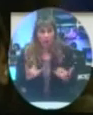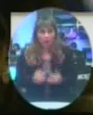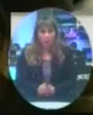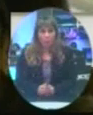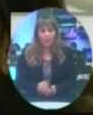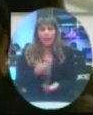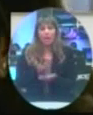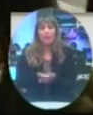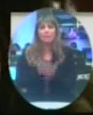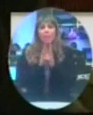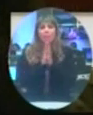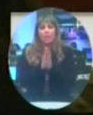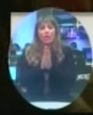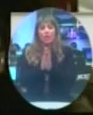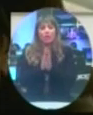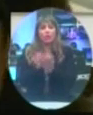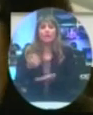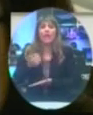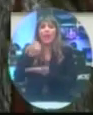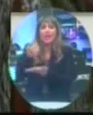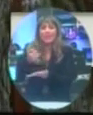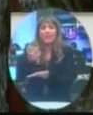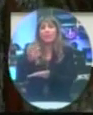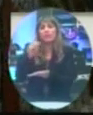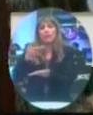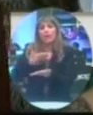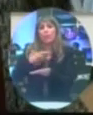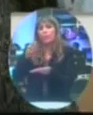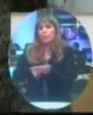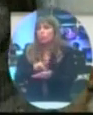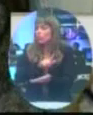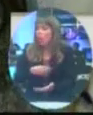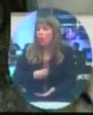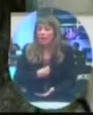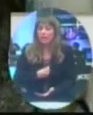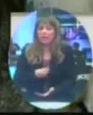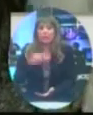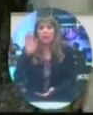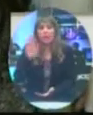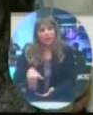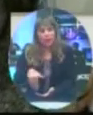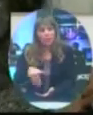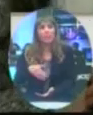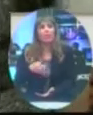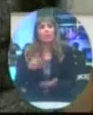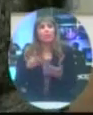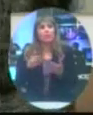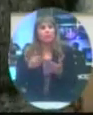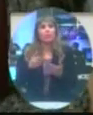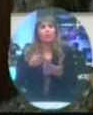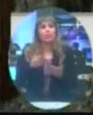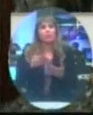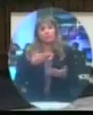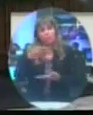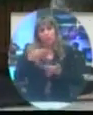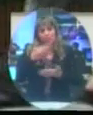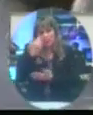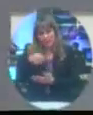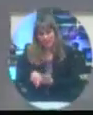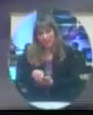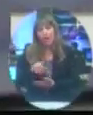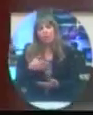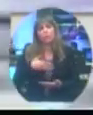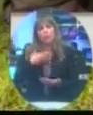מבקשת לתת את מה שמגיע בזכות ולא בחסד גם למי שמשרת את המדינה בשירות לאומי אזרחי, וכי כיום